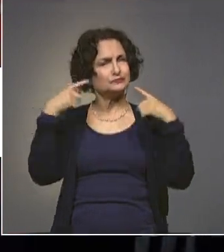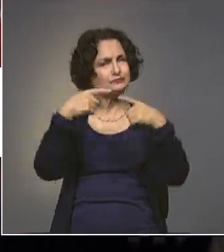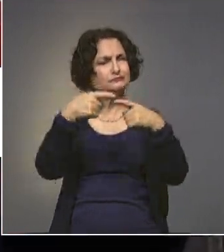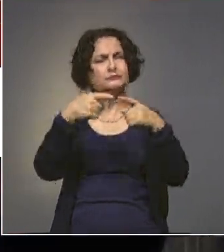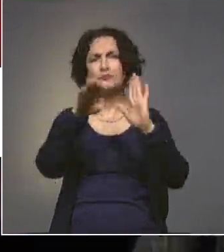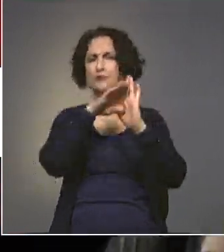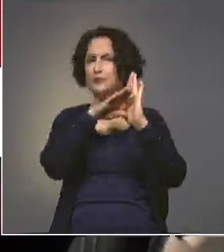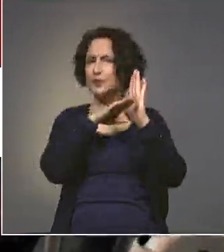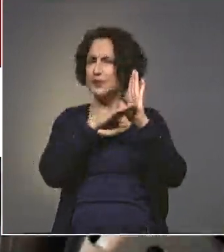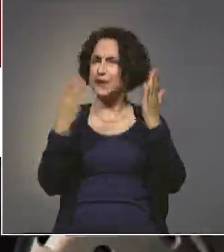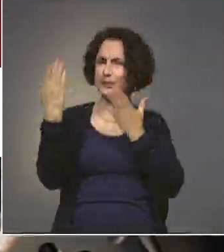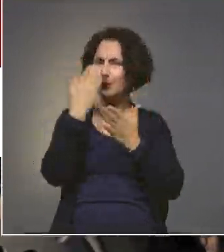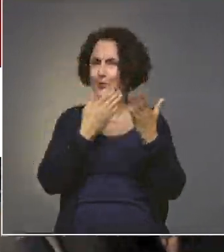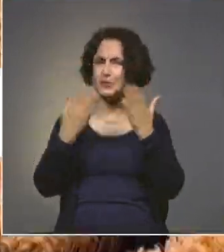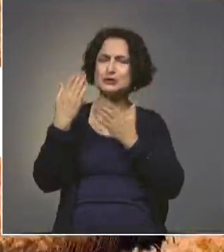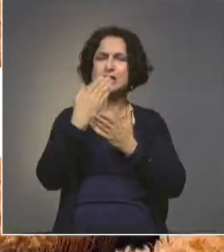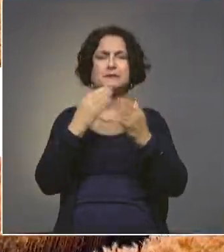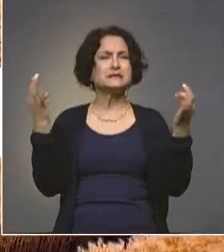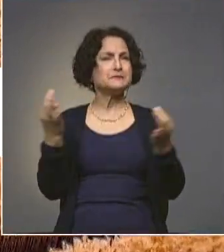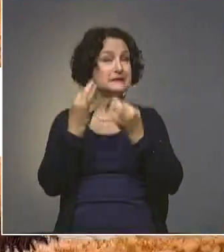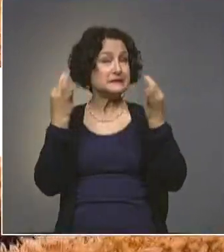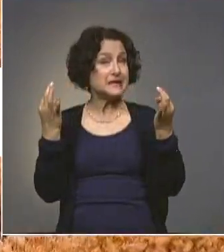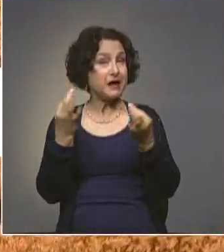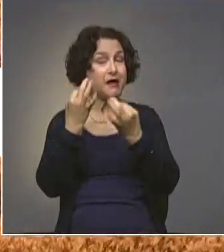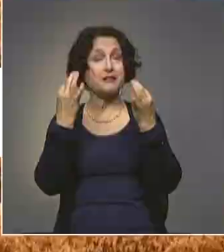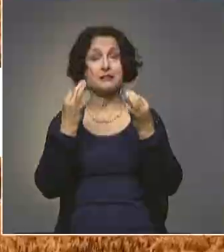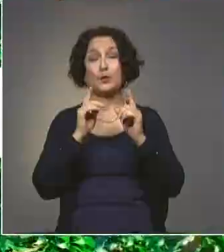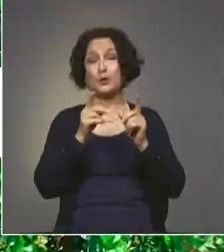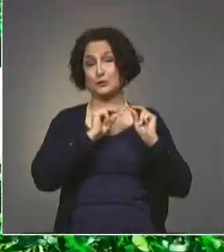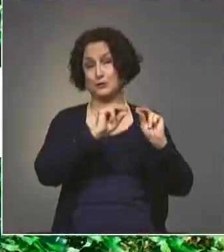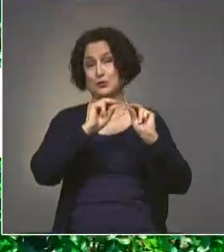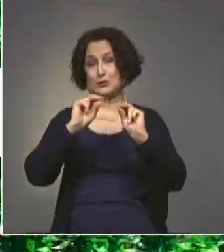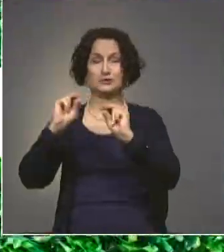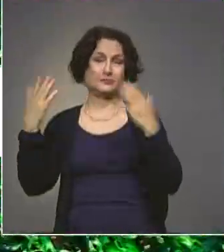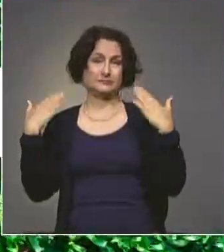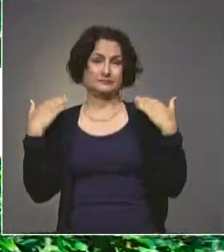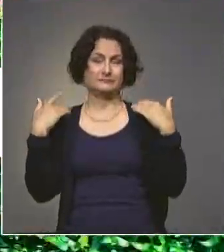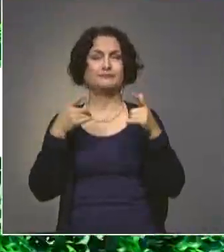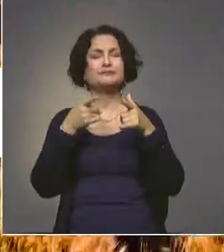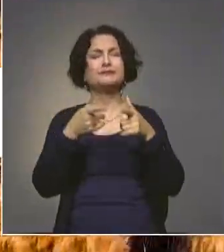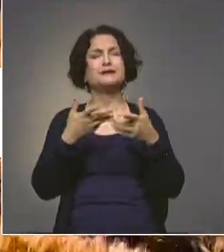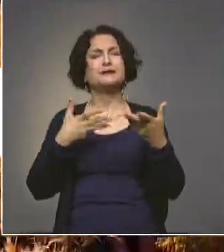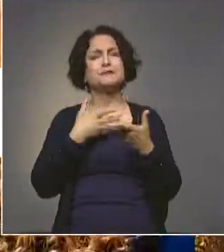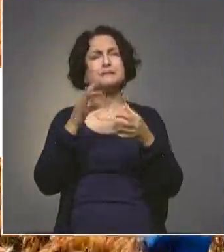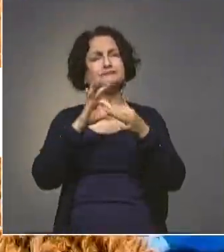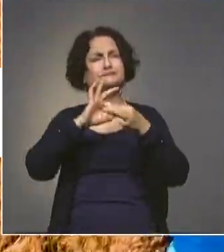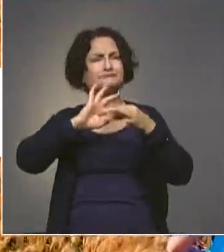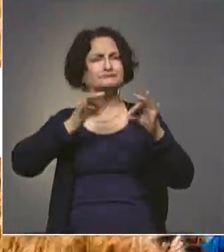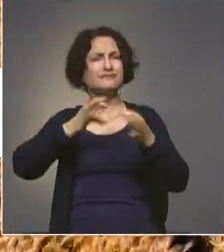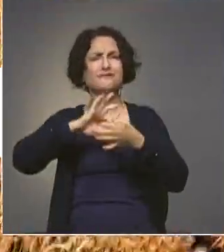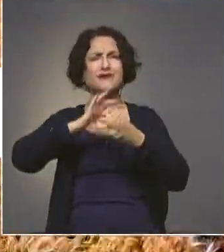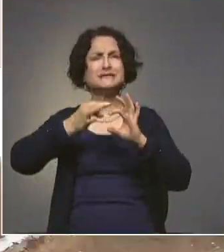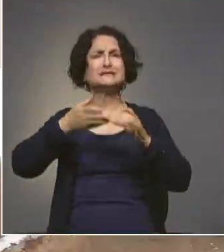програми, в специалностите, по които ще се обучават студентите, да върви нишката на зелените технологии.